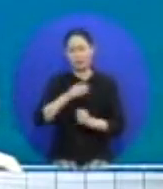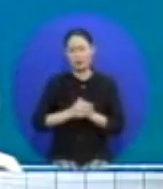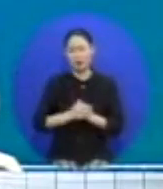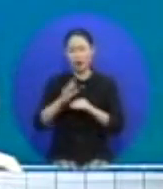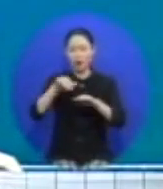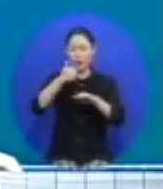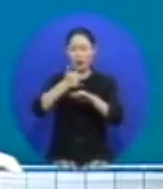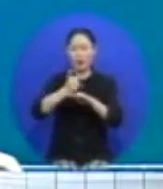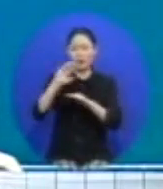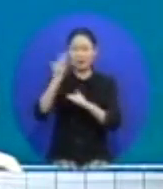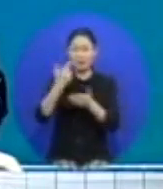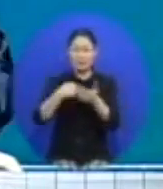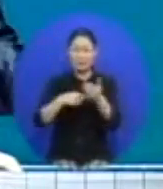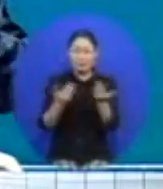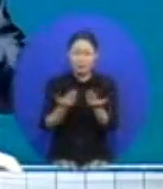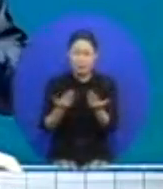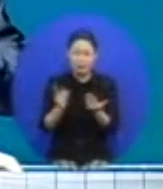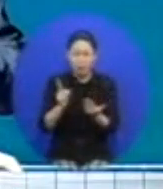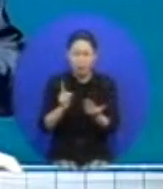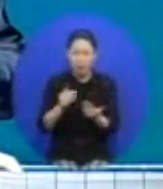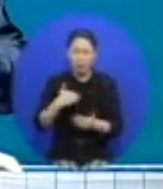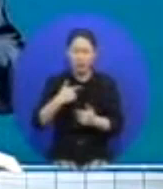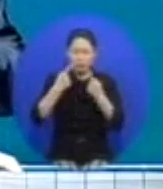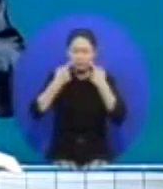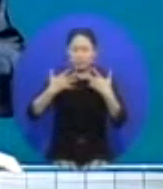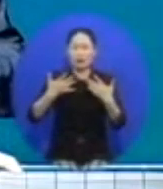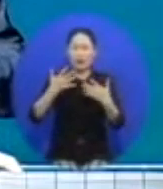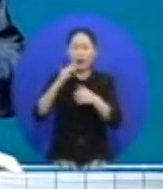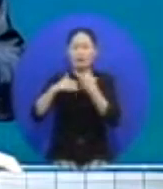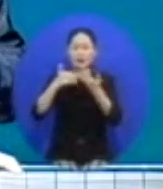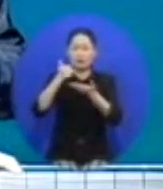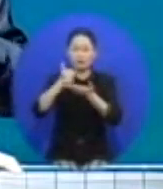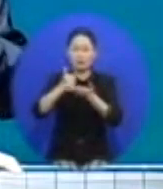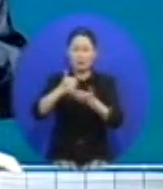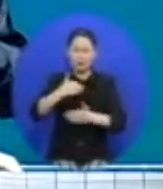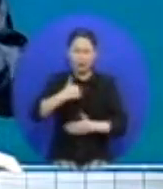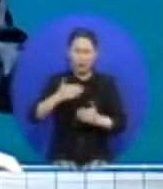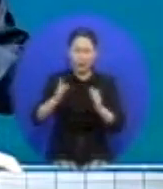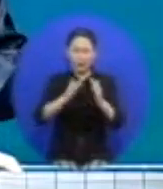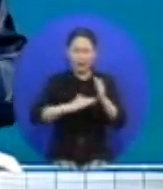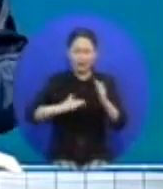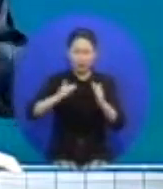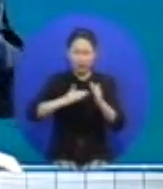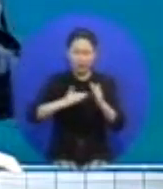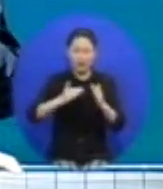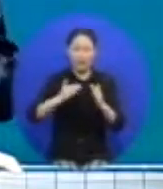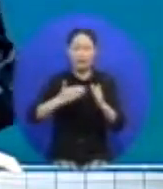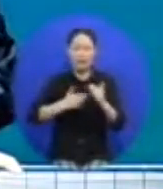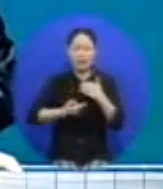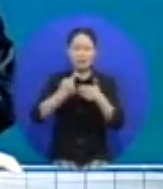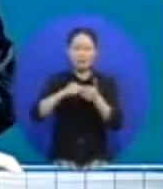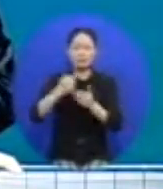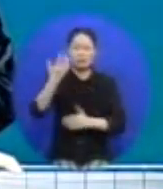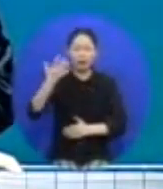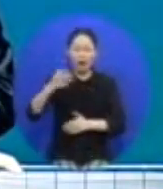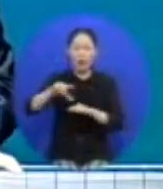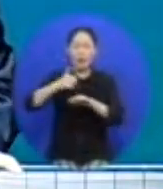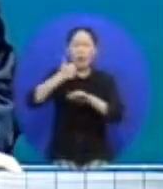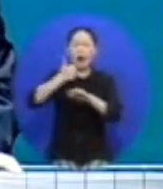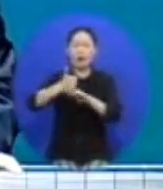왕이 되시는 일은 내가 분명히 하나님을 내 가정의 내 심령에 왕으로